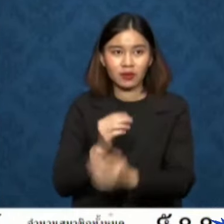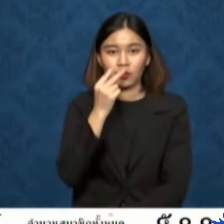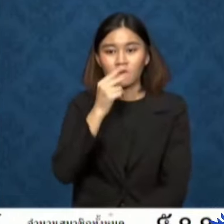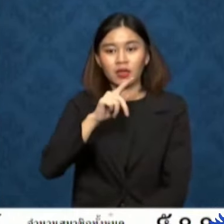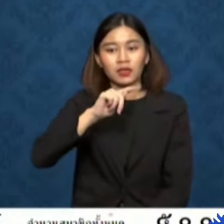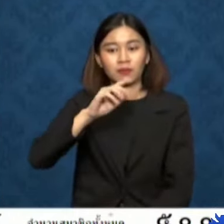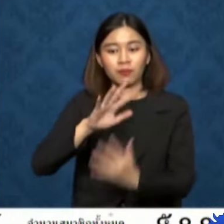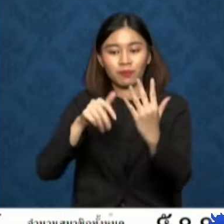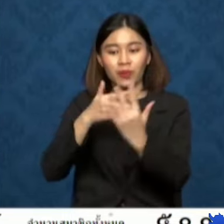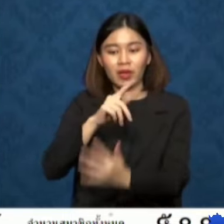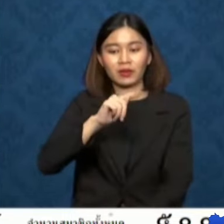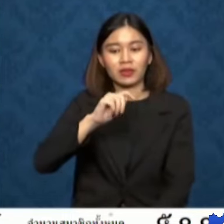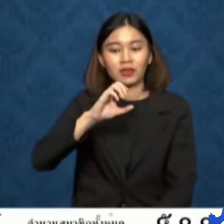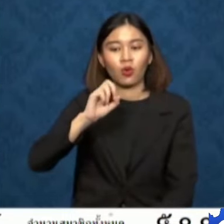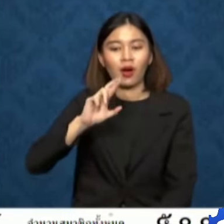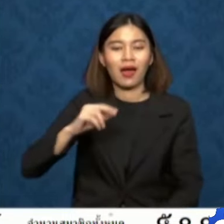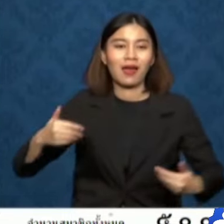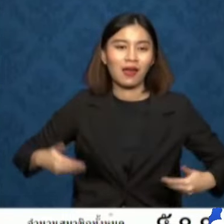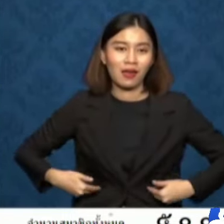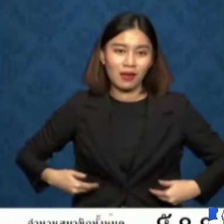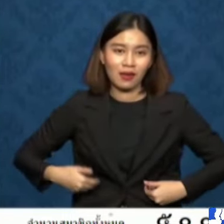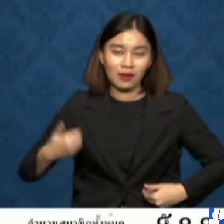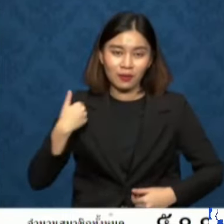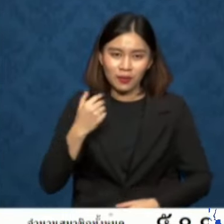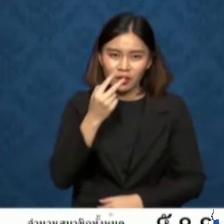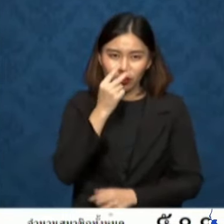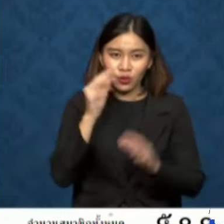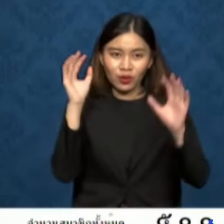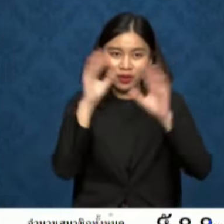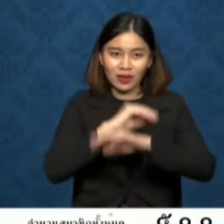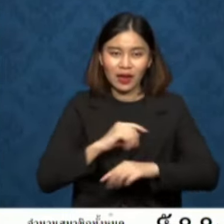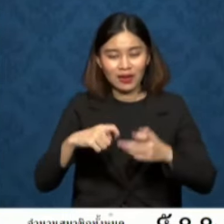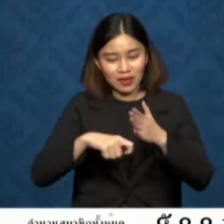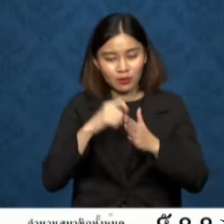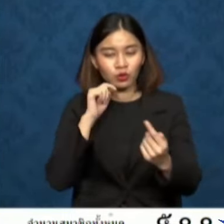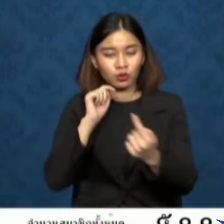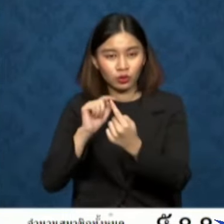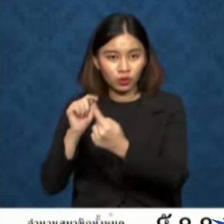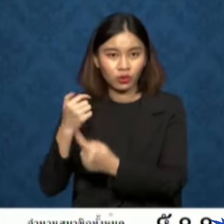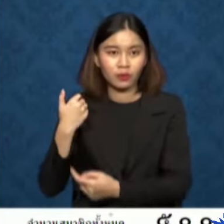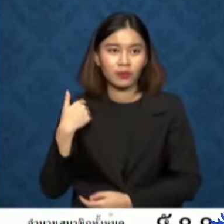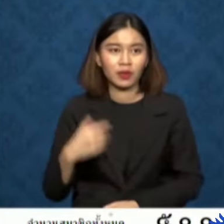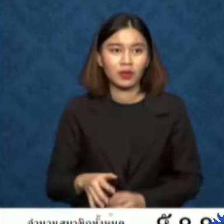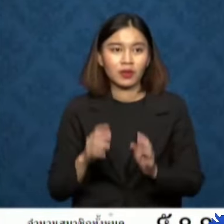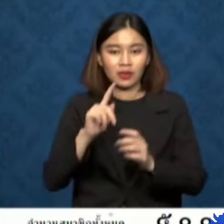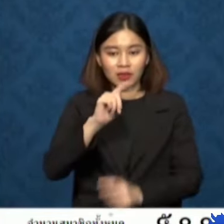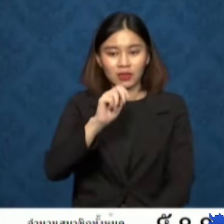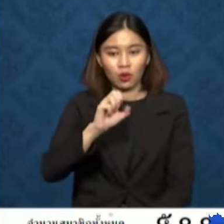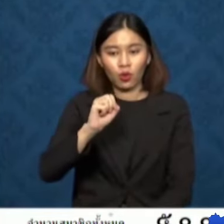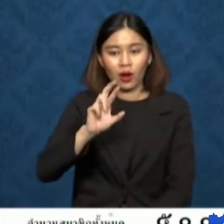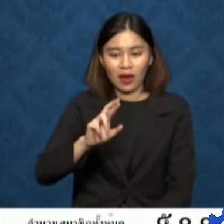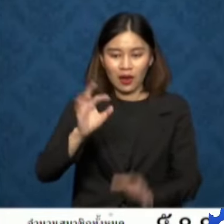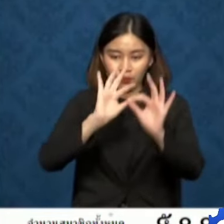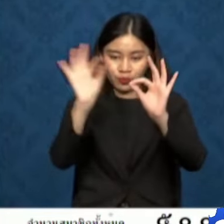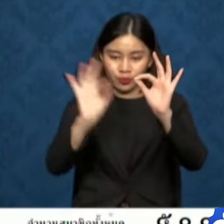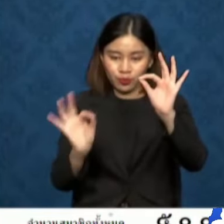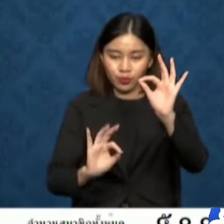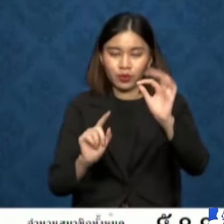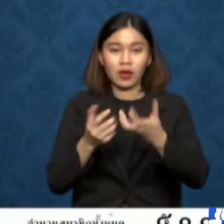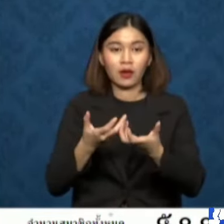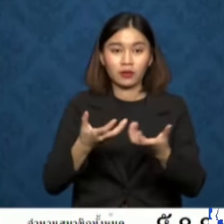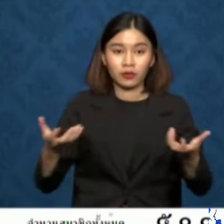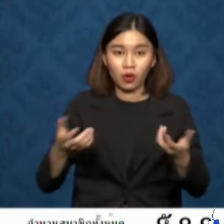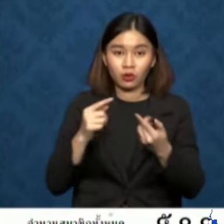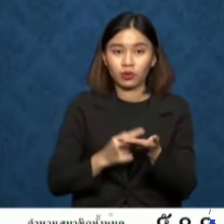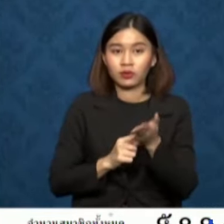Tนี่ยิ่งตลกครับท่านประธานดููผิวเผินเหมือนกับว่าจะดูสมเหตุสมผลหลายทเขียนอย่างนี้ครับอาวุธ